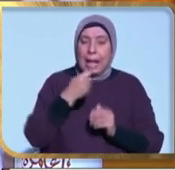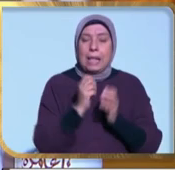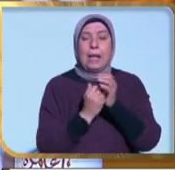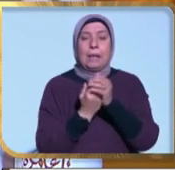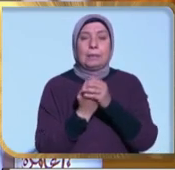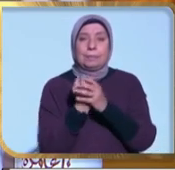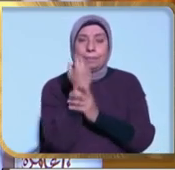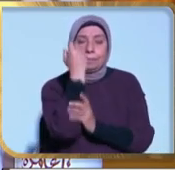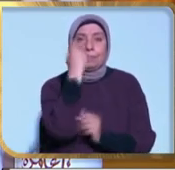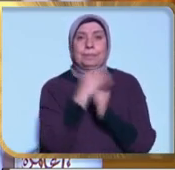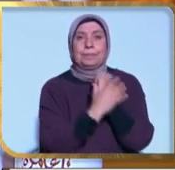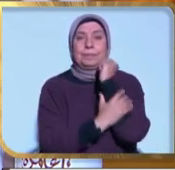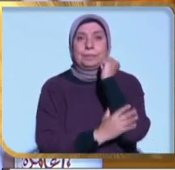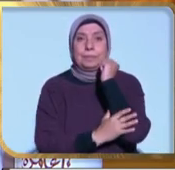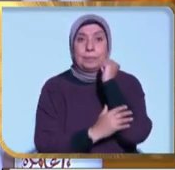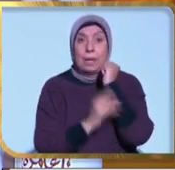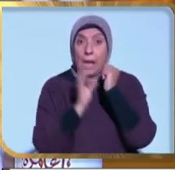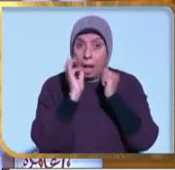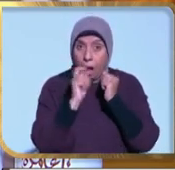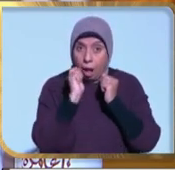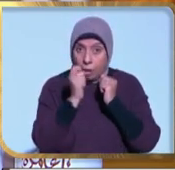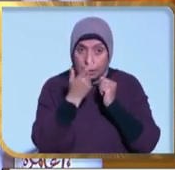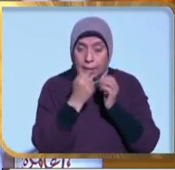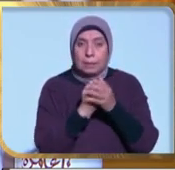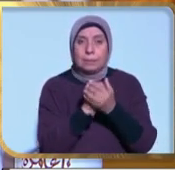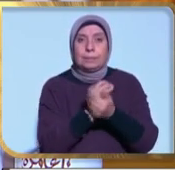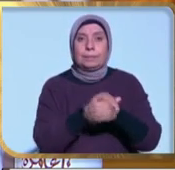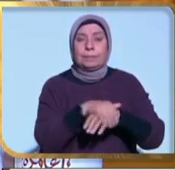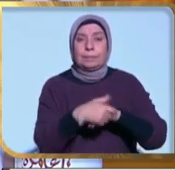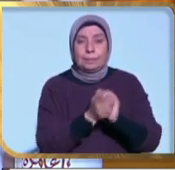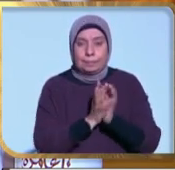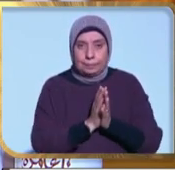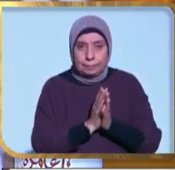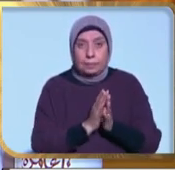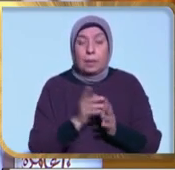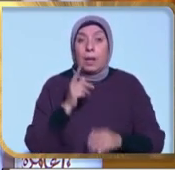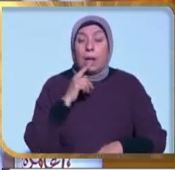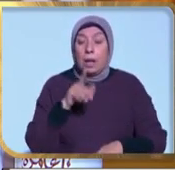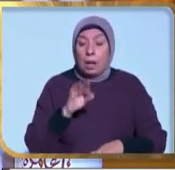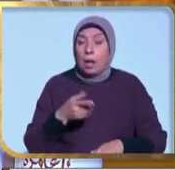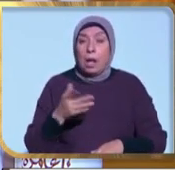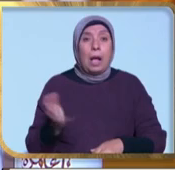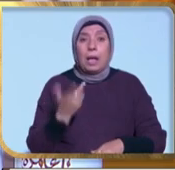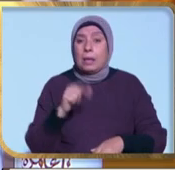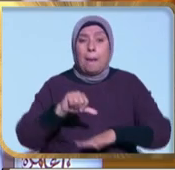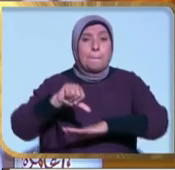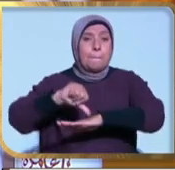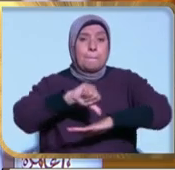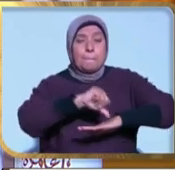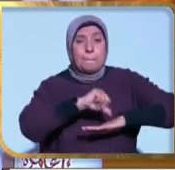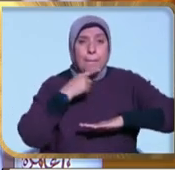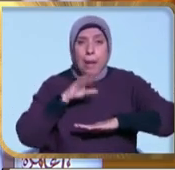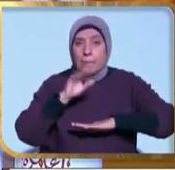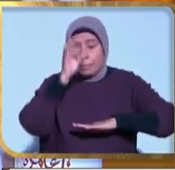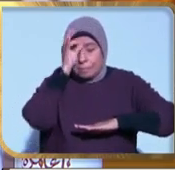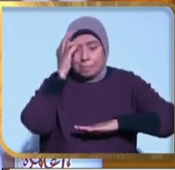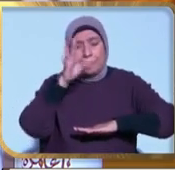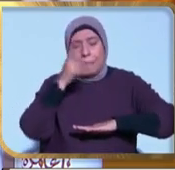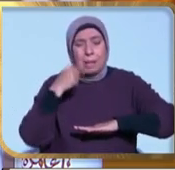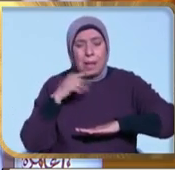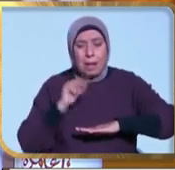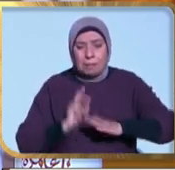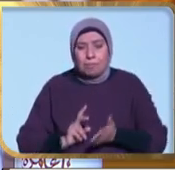يعني ويصح التيمم بالتراب الطاهر في اي مكان ولو كان حائط مثلا بالنسبه